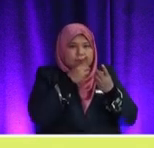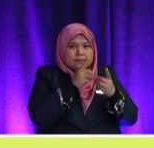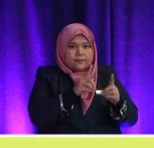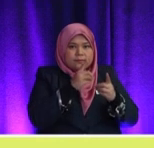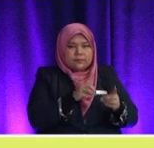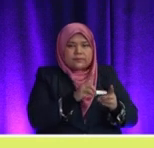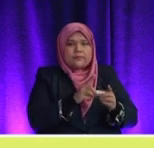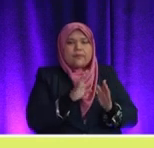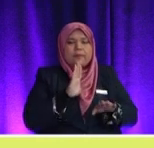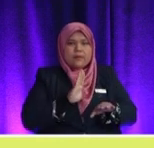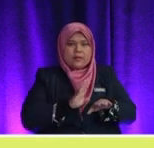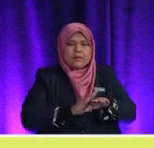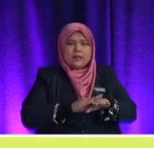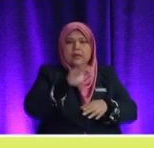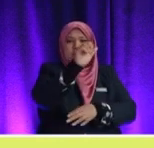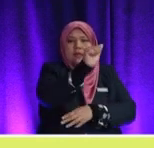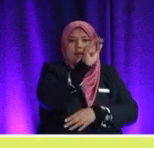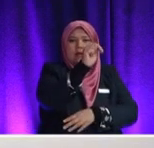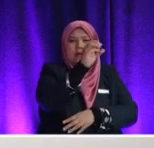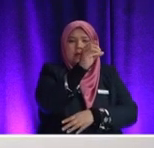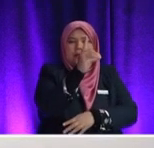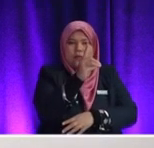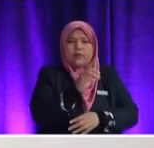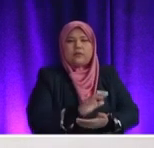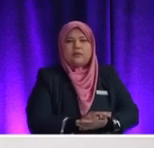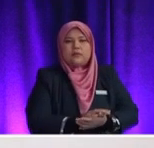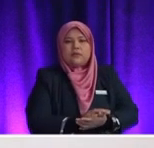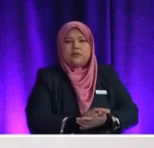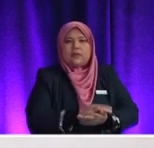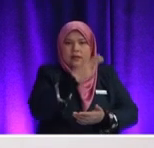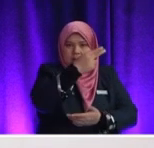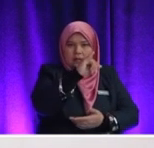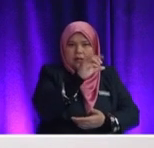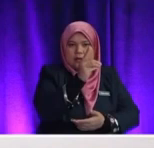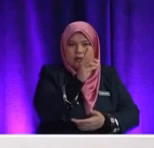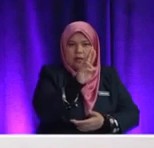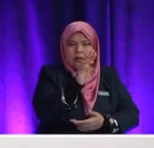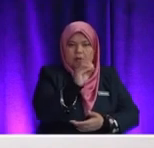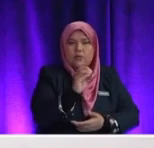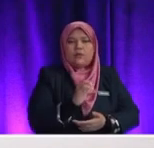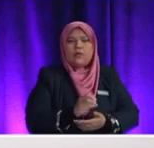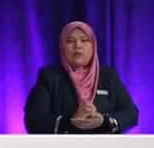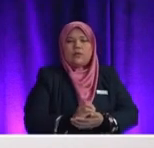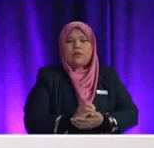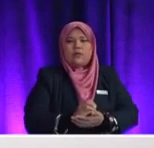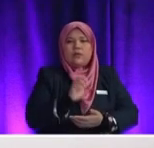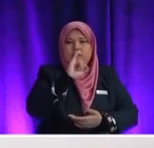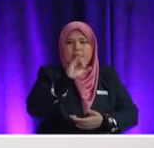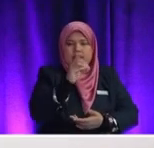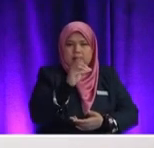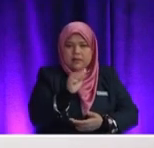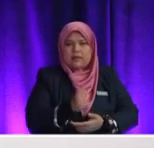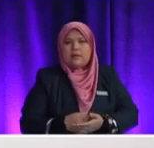BAB pada anak tuh adalah ion hidroksida Oke la dekat out adalah